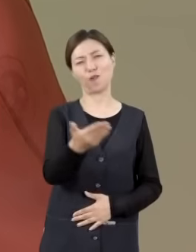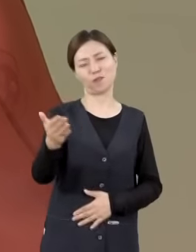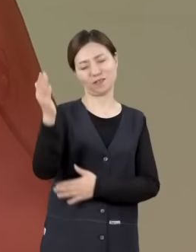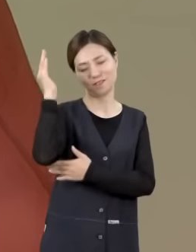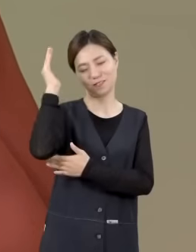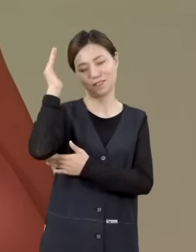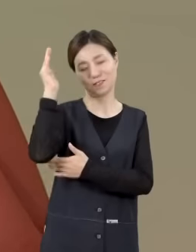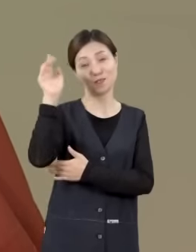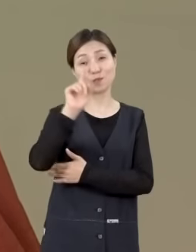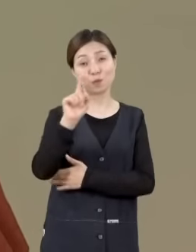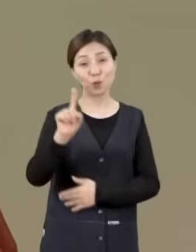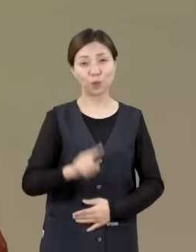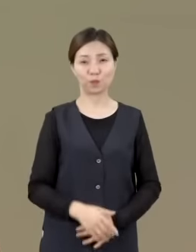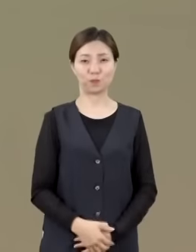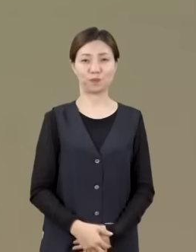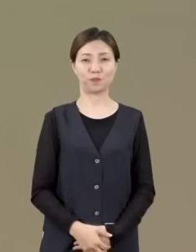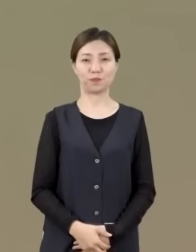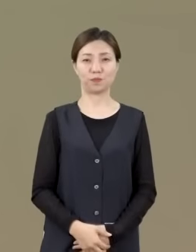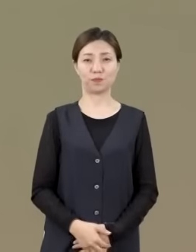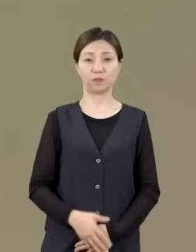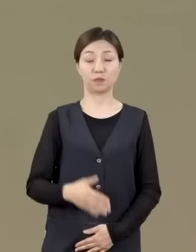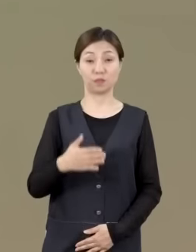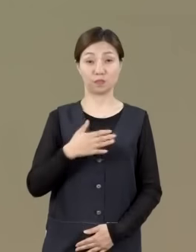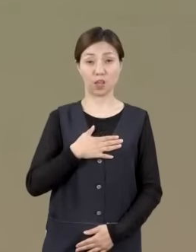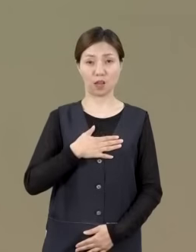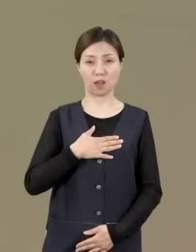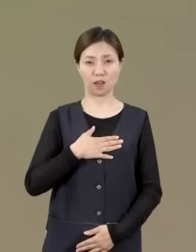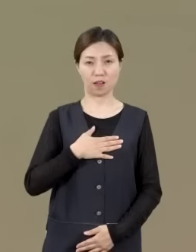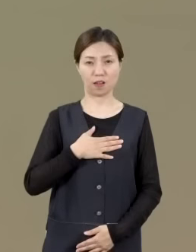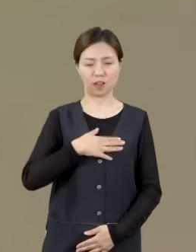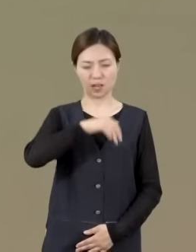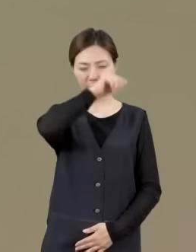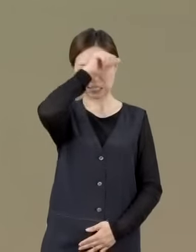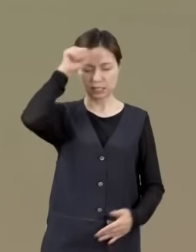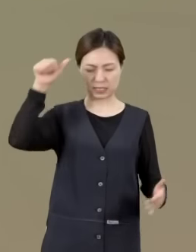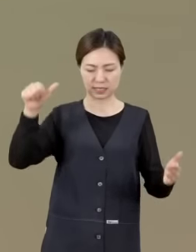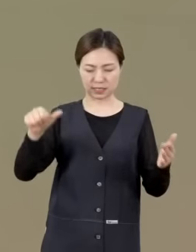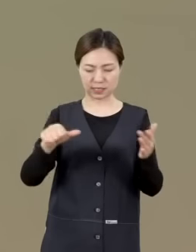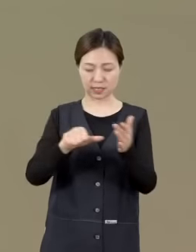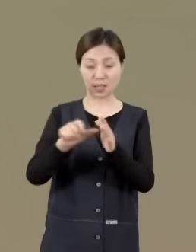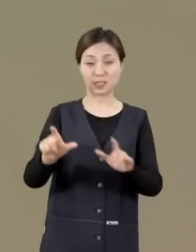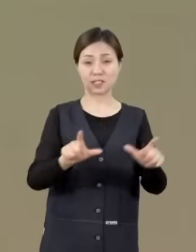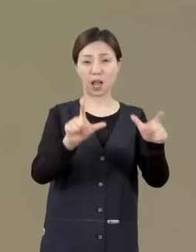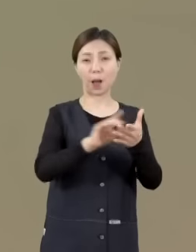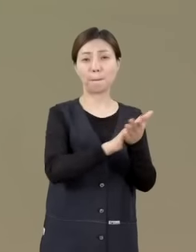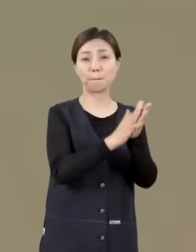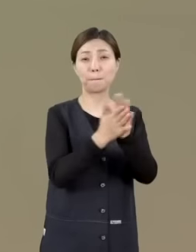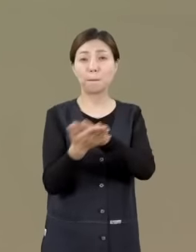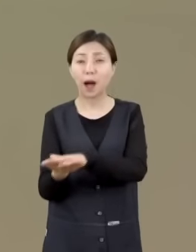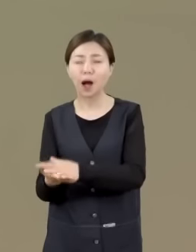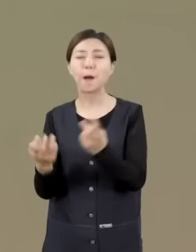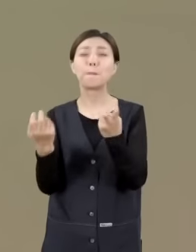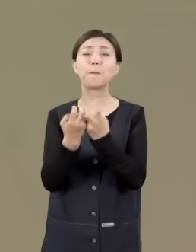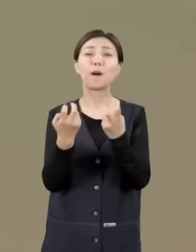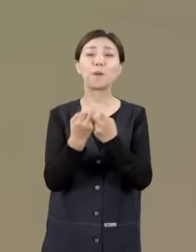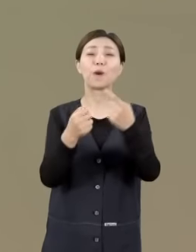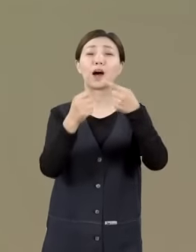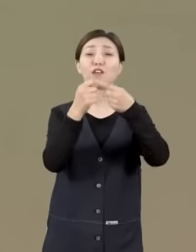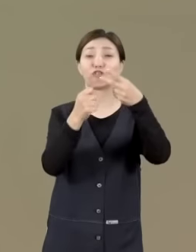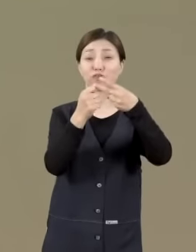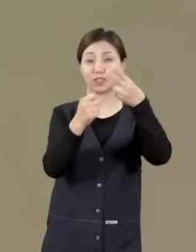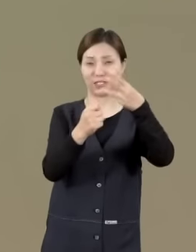여러분 제가 늘 우리 불자님들께 말씀드리죠 내 운명을 바꾸는 법